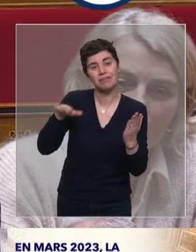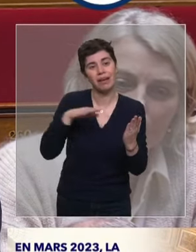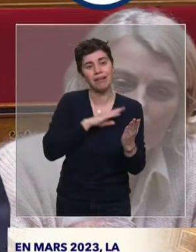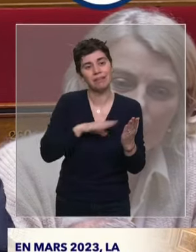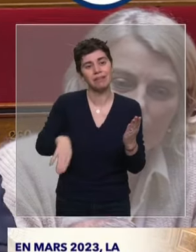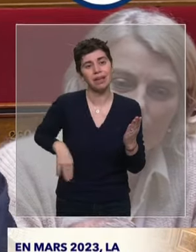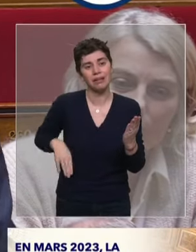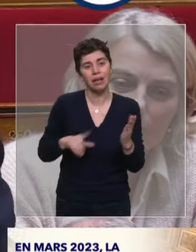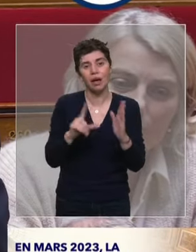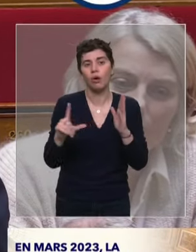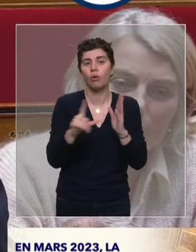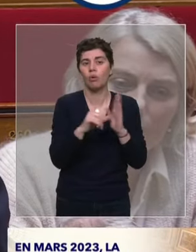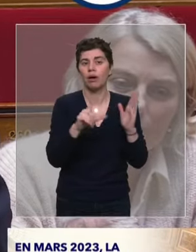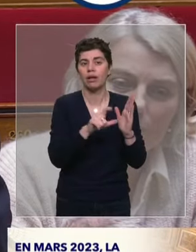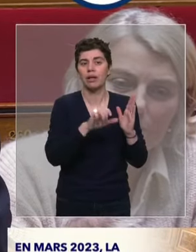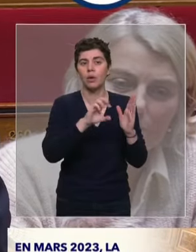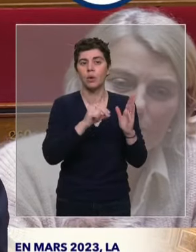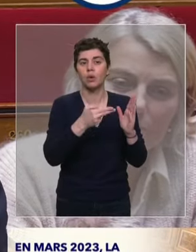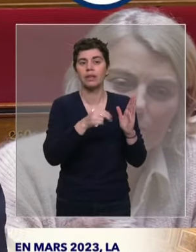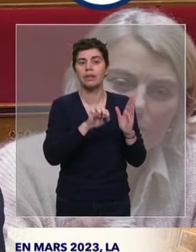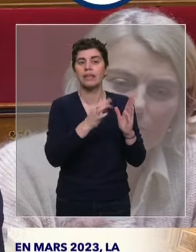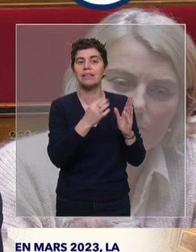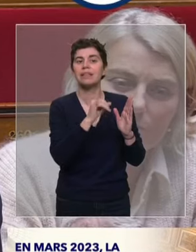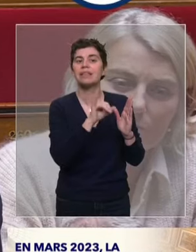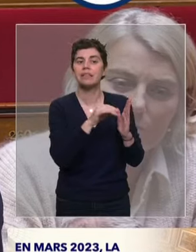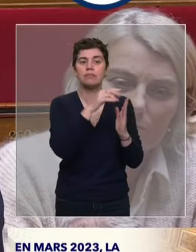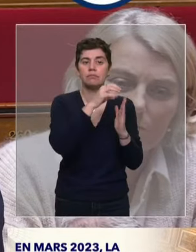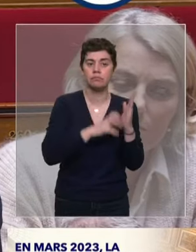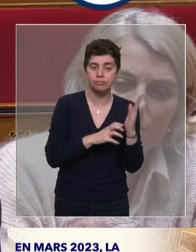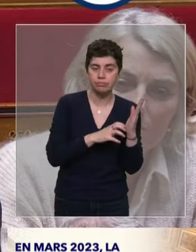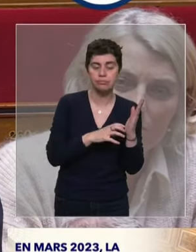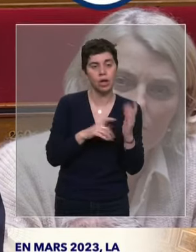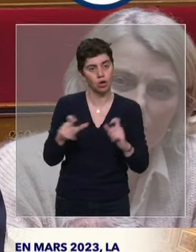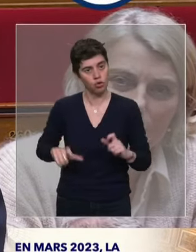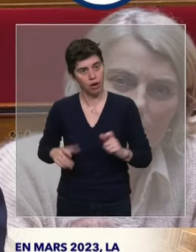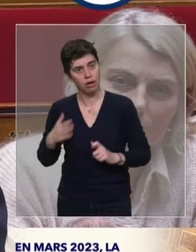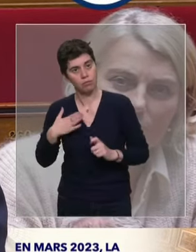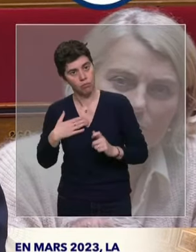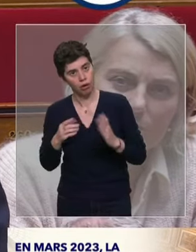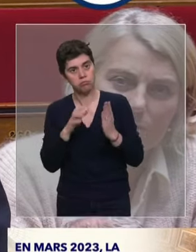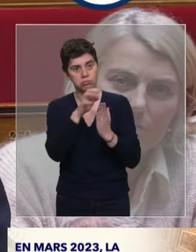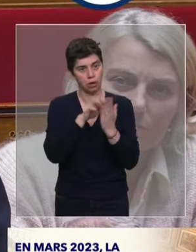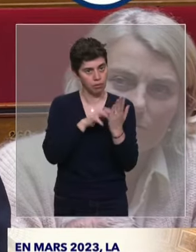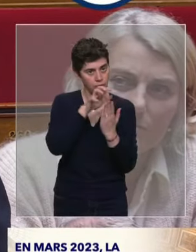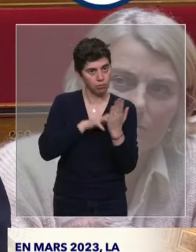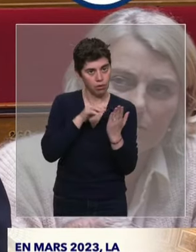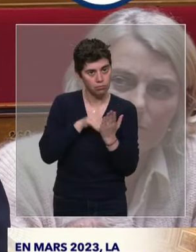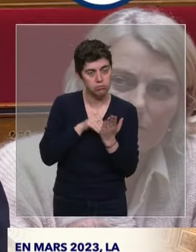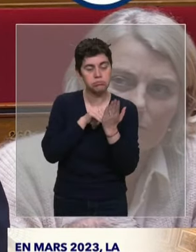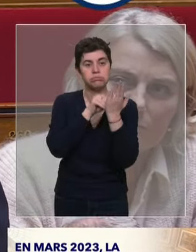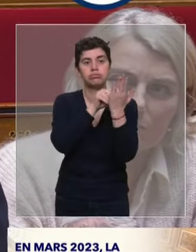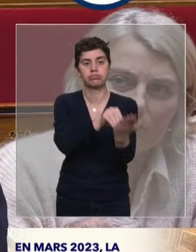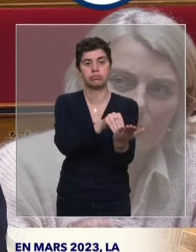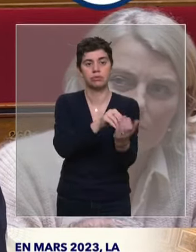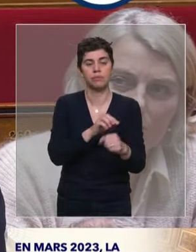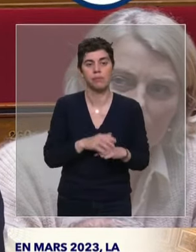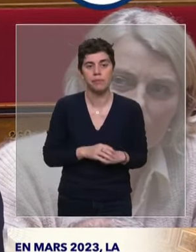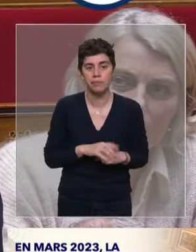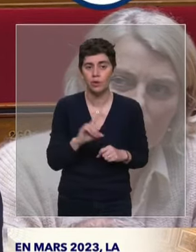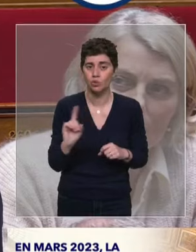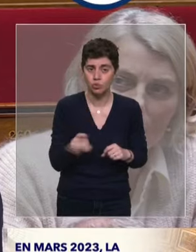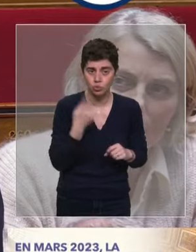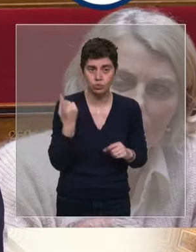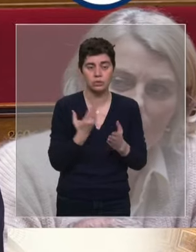date, rapport remis par ma collègue Caroline Fiat et par moi-même. Tous ces travaux préparatoires, je dis bien